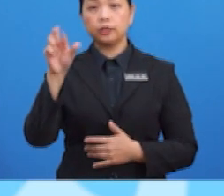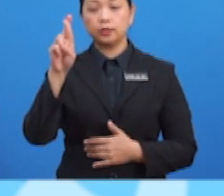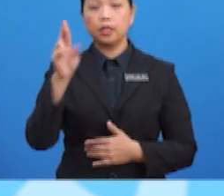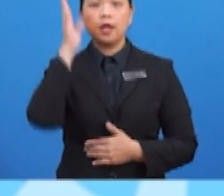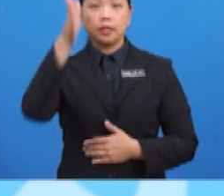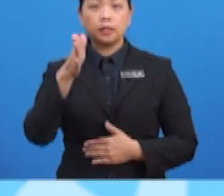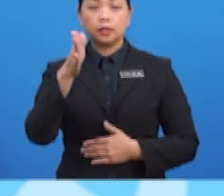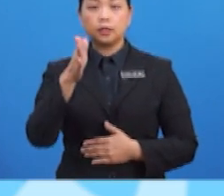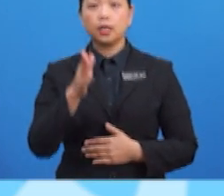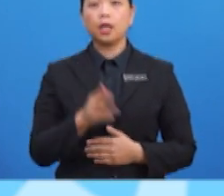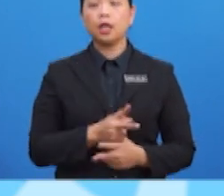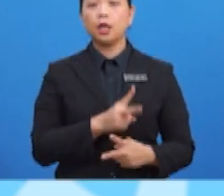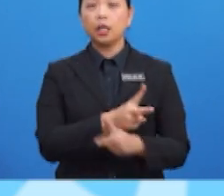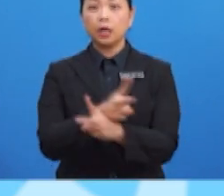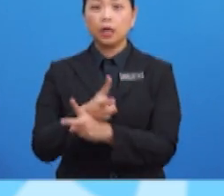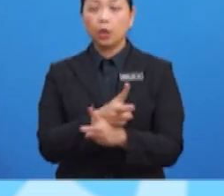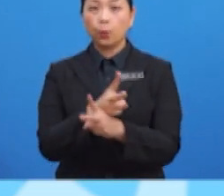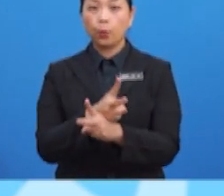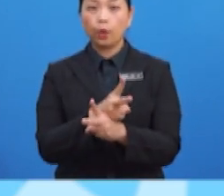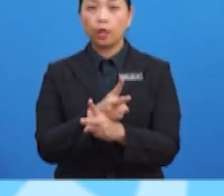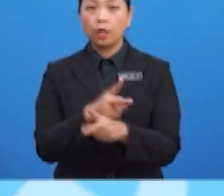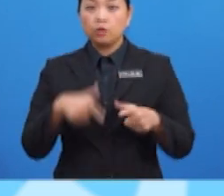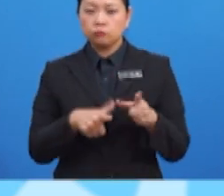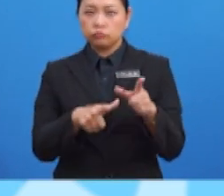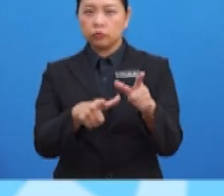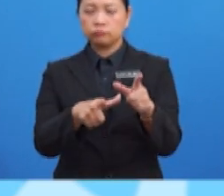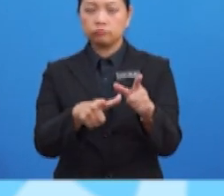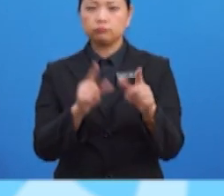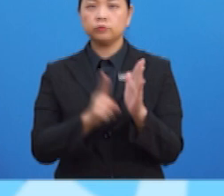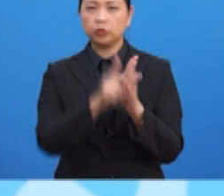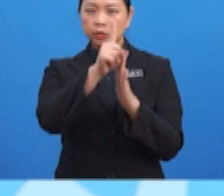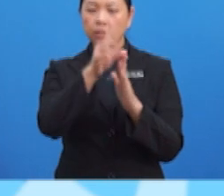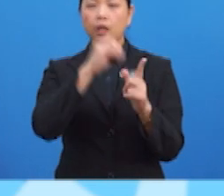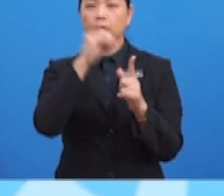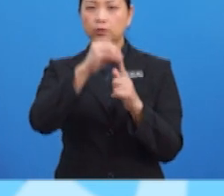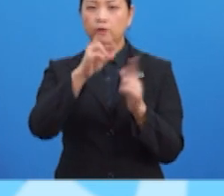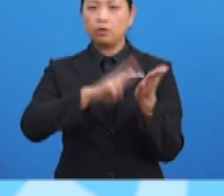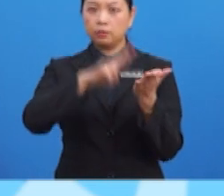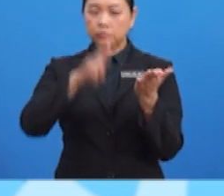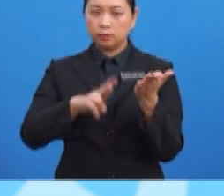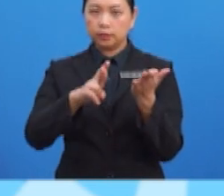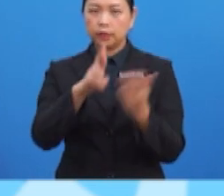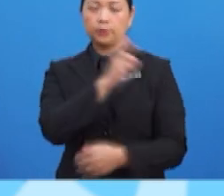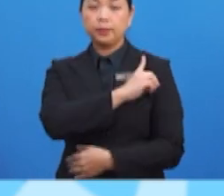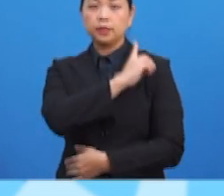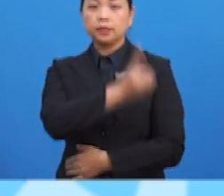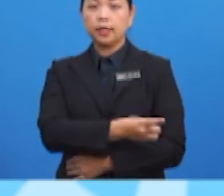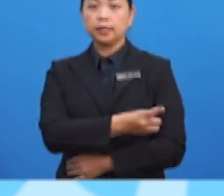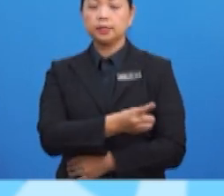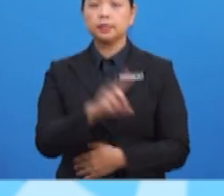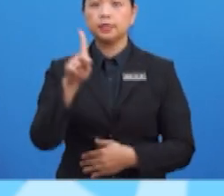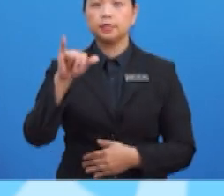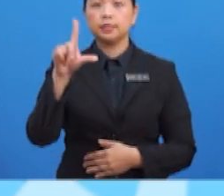mengawal kelajuan meninggi atau merendahkan daya kilas dan menukarkan arah